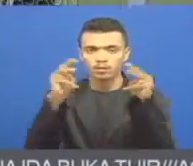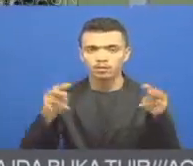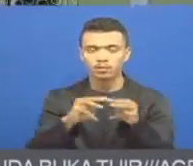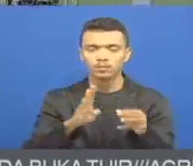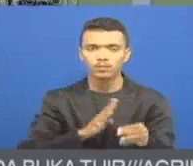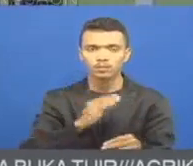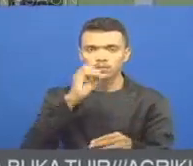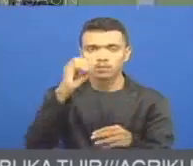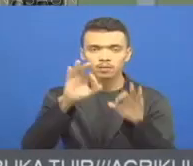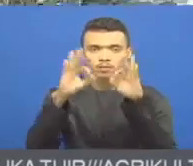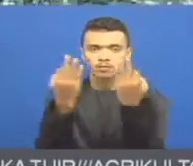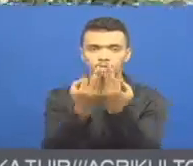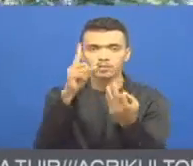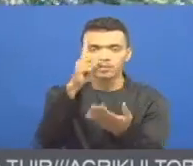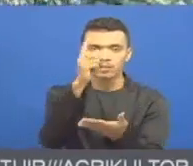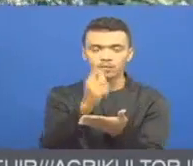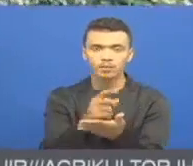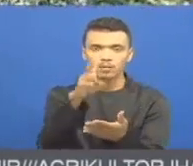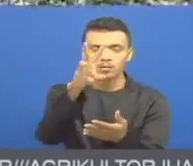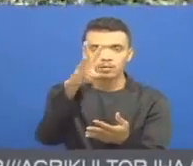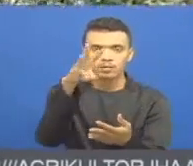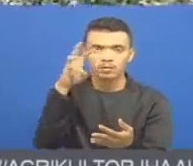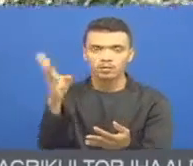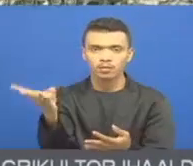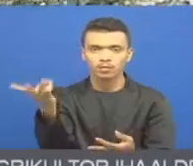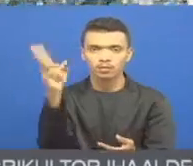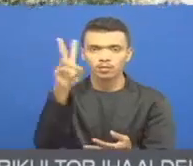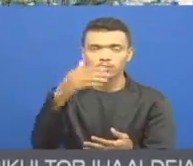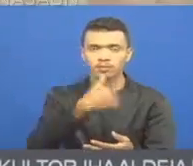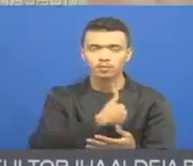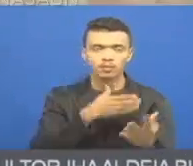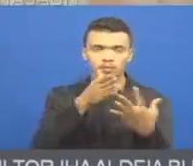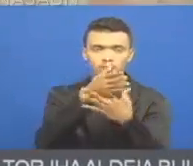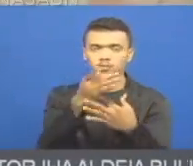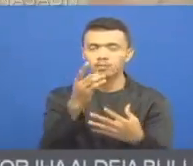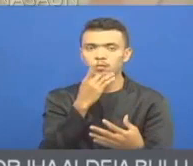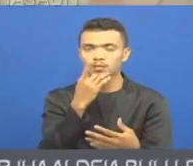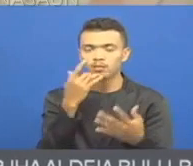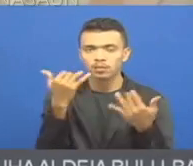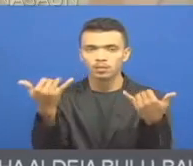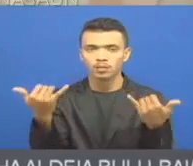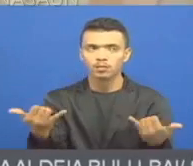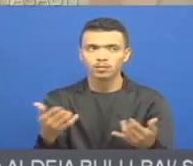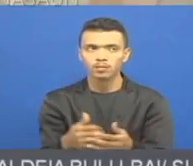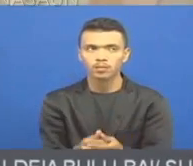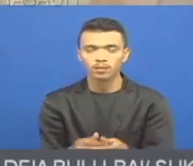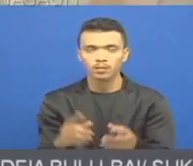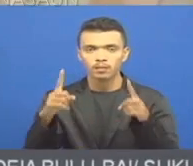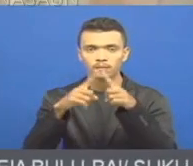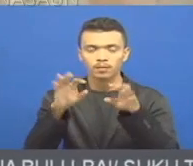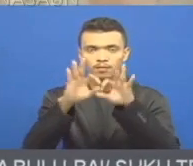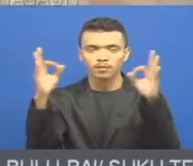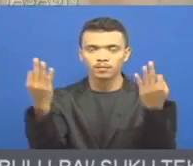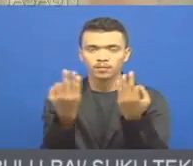Bobonaru, iha umaka ingrihung idautus neng, neng nulur resindrua mak sedauk asesu ba elektrisidade. Agor dauk ne, ba umaka